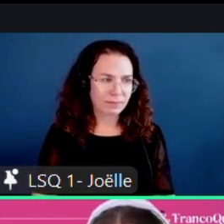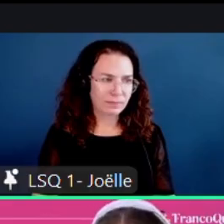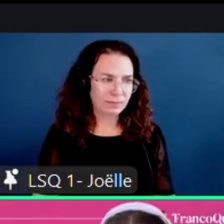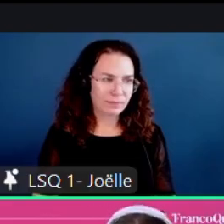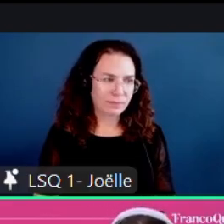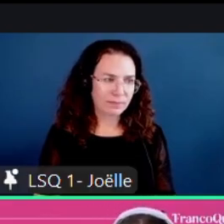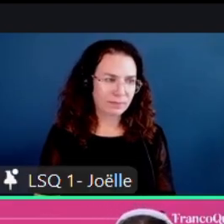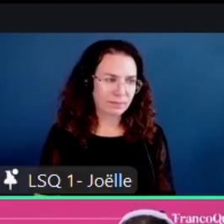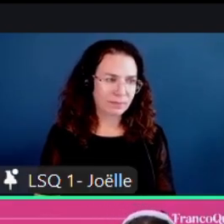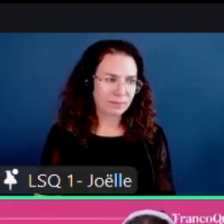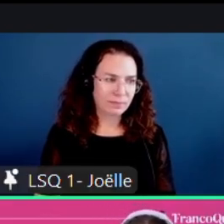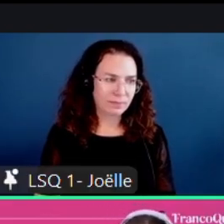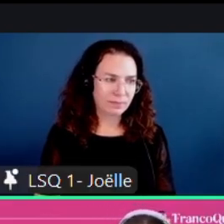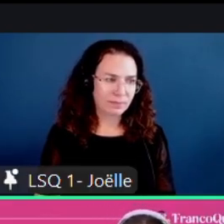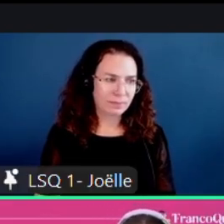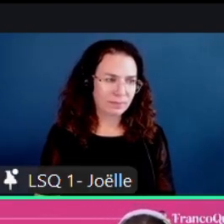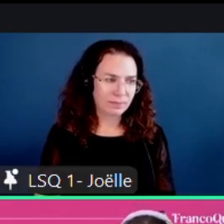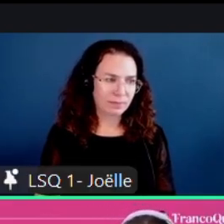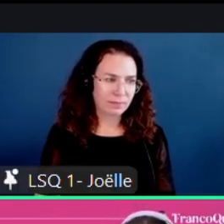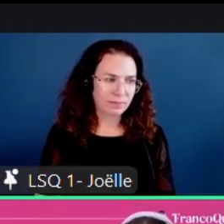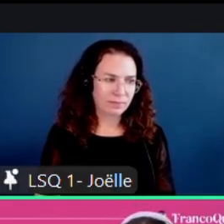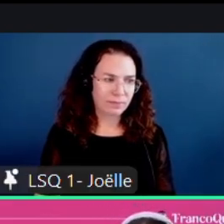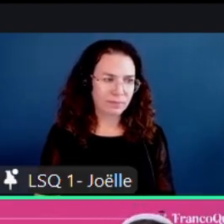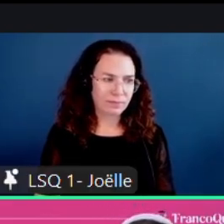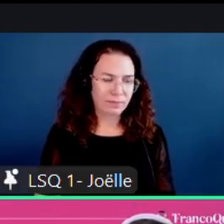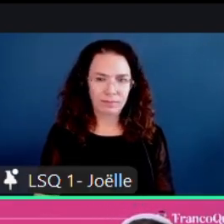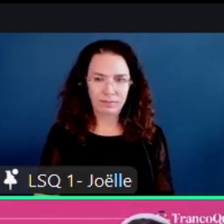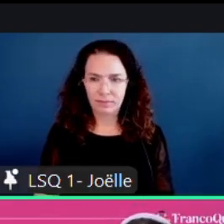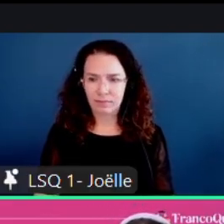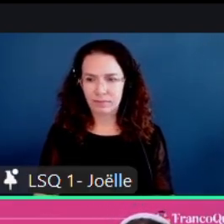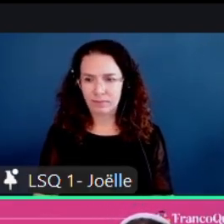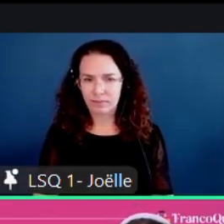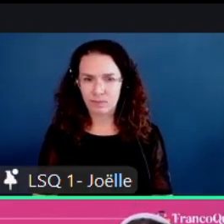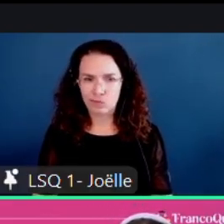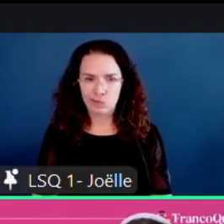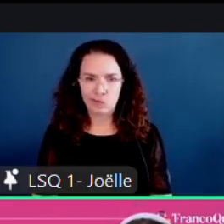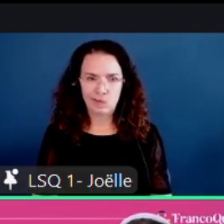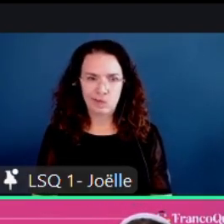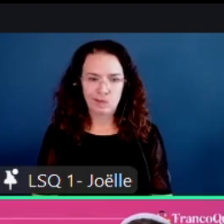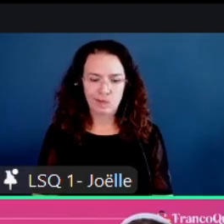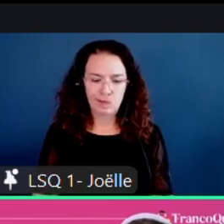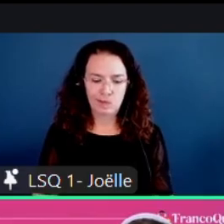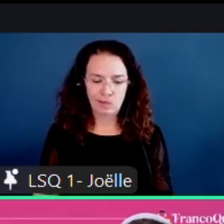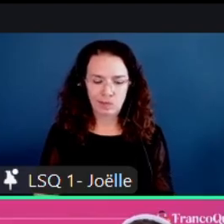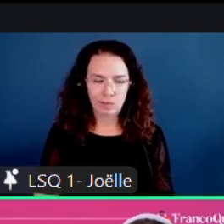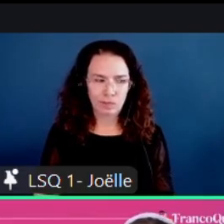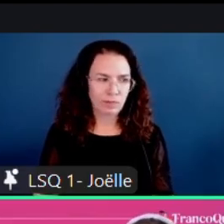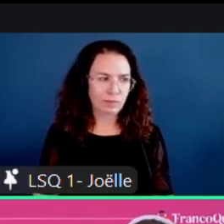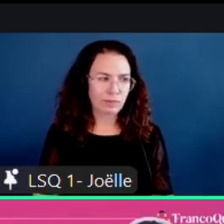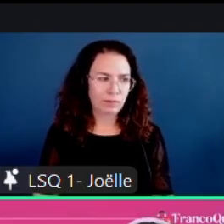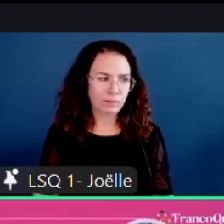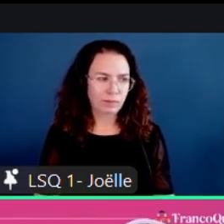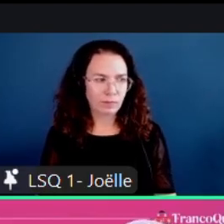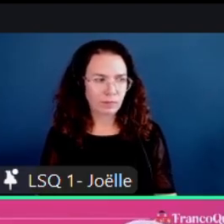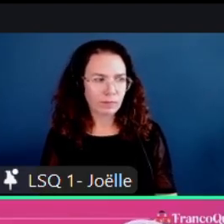j'apprécie votre initiative, votre enthousiasme, Tiffany. Alors, encore quelques petites